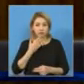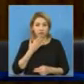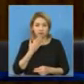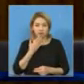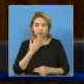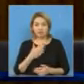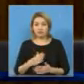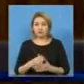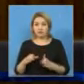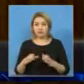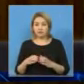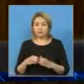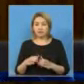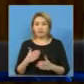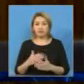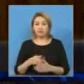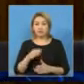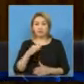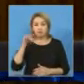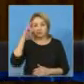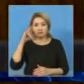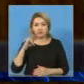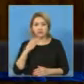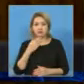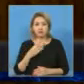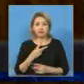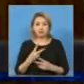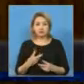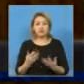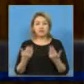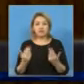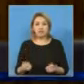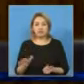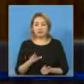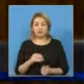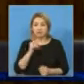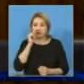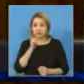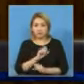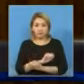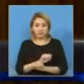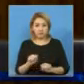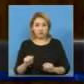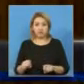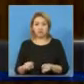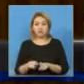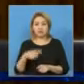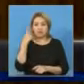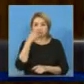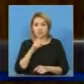ұлтымыздың өкілдерінің мемлекеттік тілге деген немқұрайлы көзқарасы. Әрине бәрін бірдей кінәлау болмайды. Дегенмен